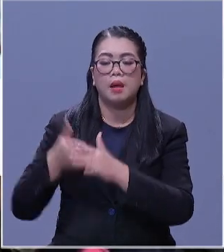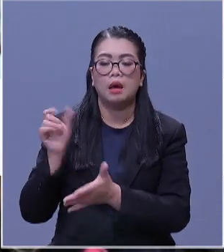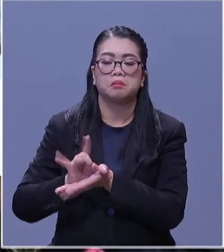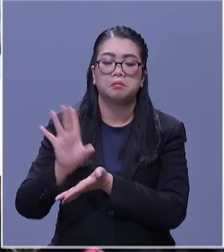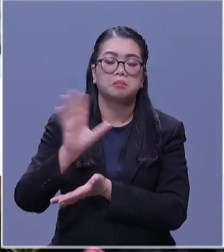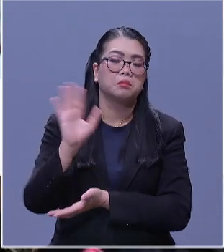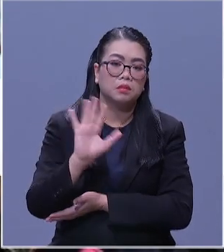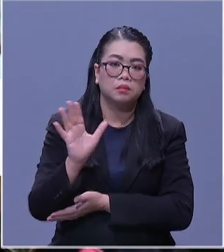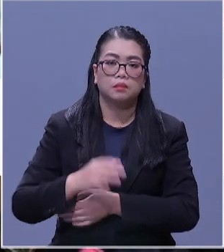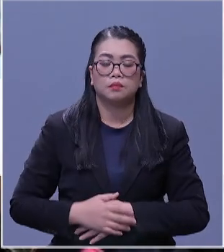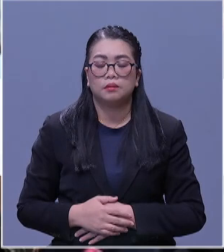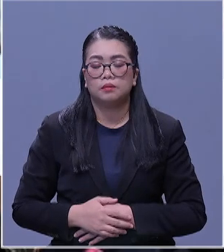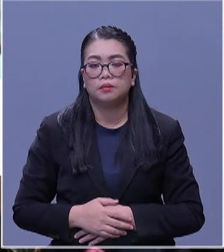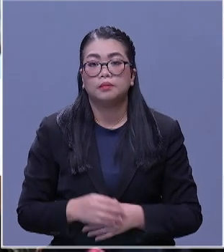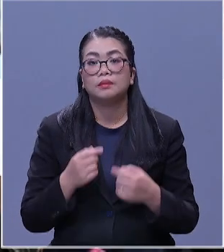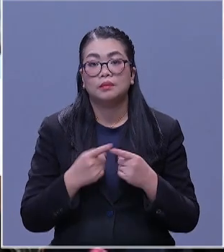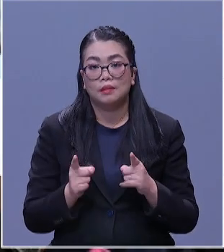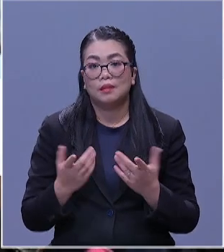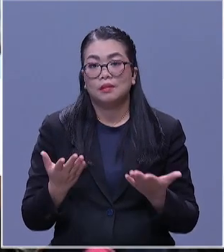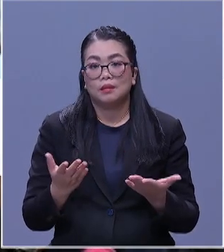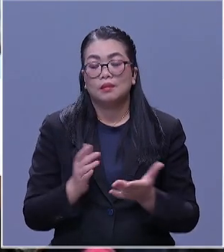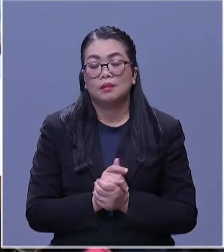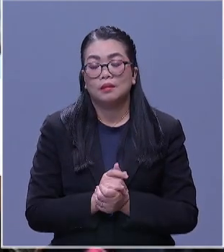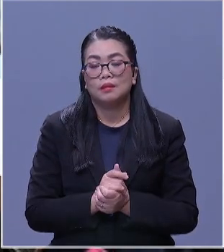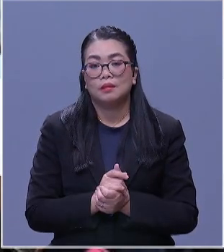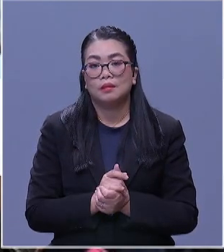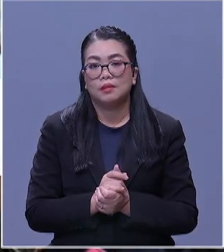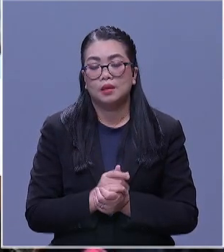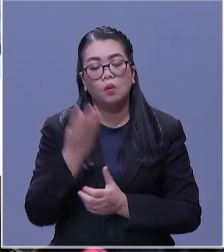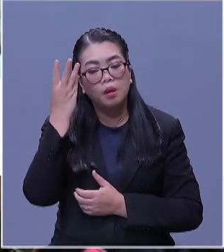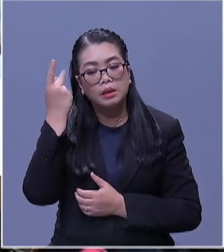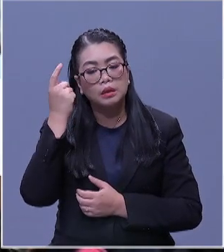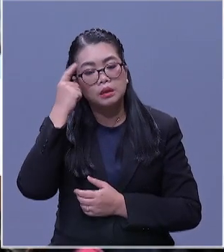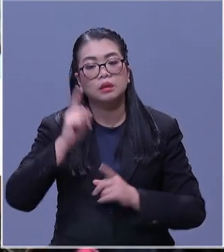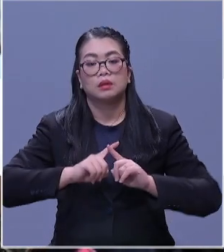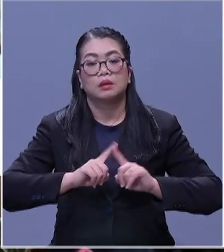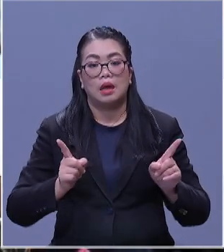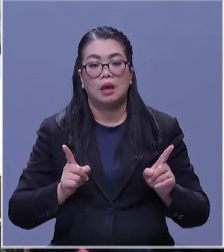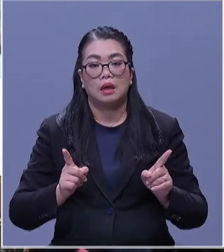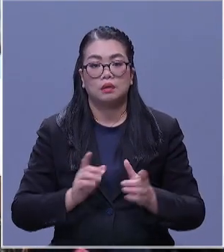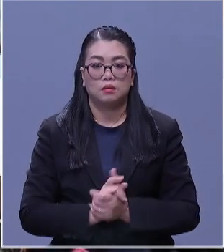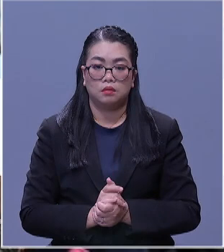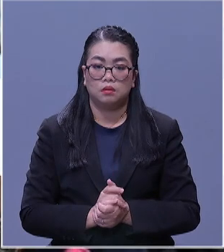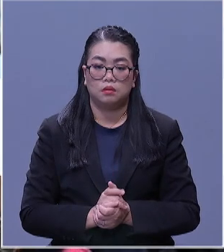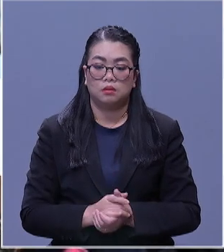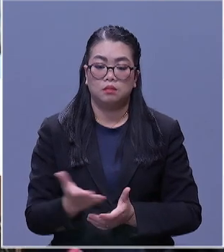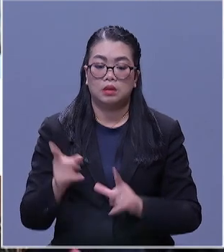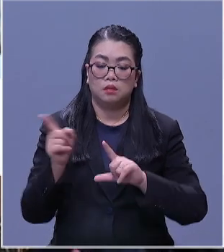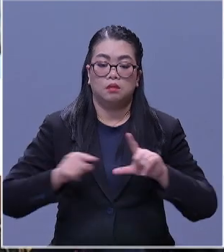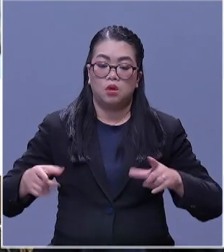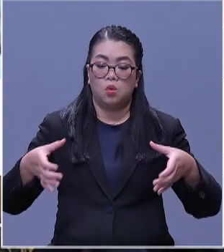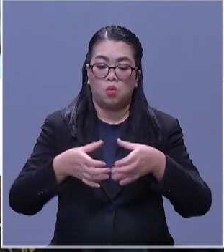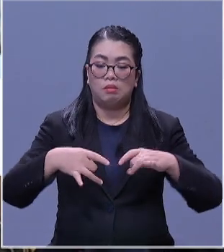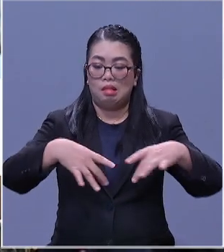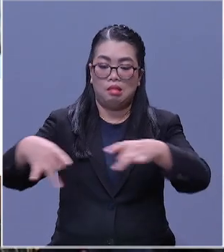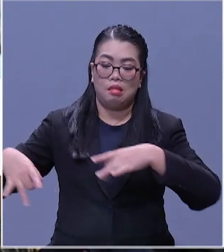เจี๊ยบเนี่ยก็ยังบอกนะครับว่าสิ่งที่เกิดขึ้นเป็นเพียงความเห็นต่างไม่ใช่ความแตกแยกเพราะผมมาถามคุณเจี๊ยบ